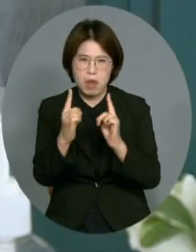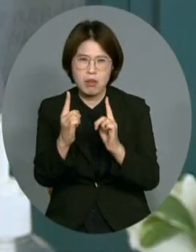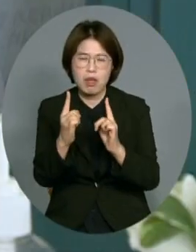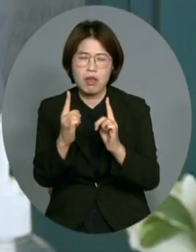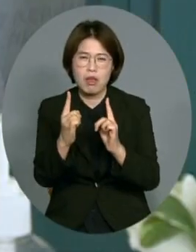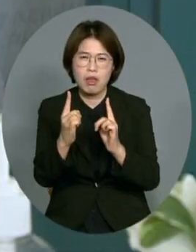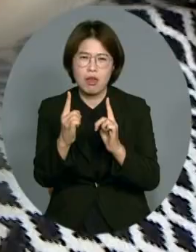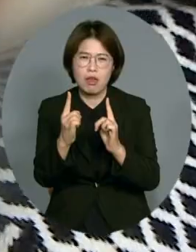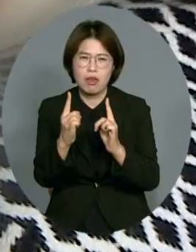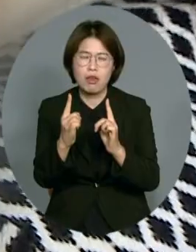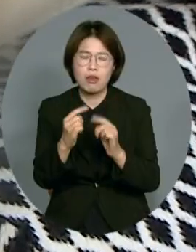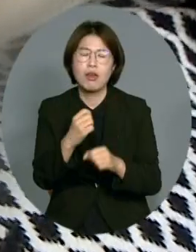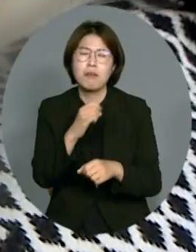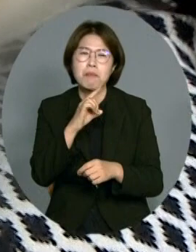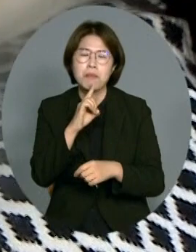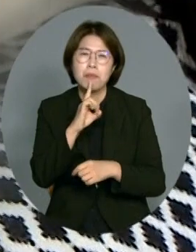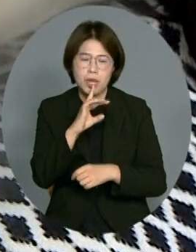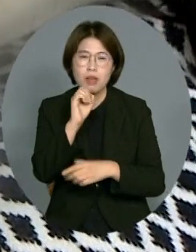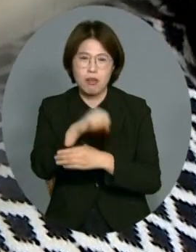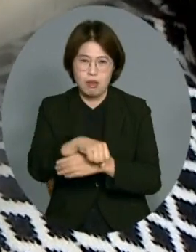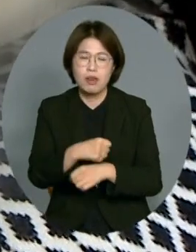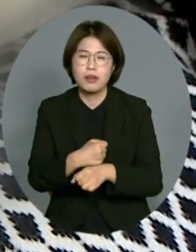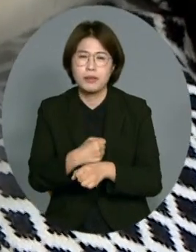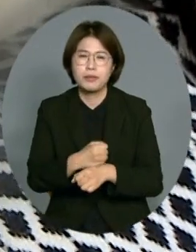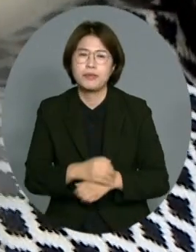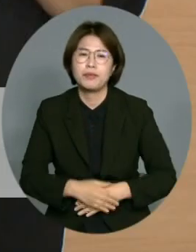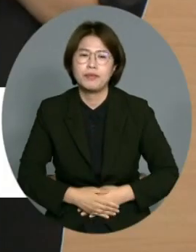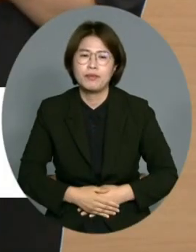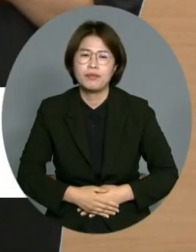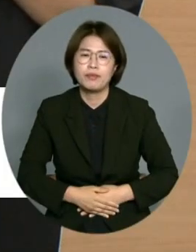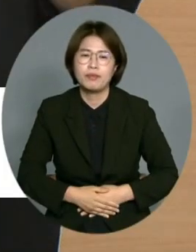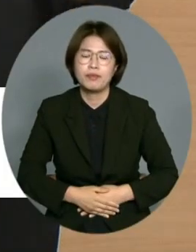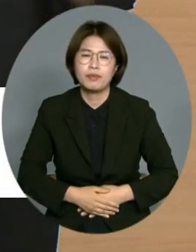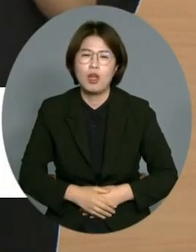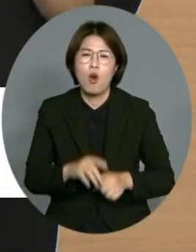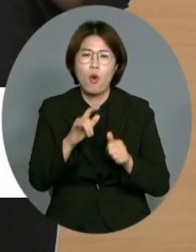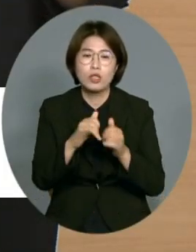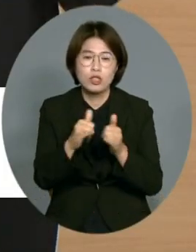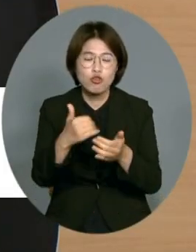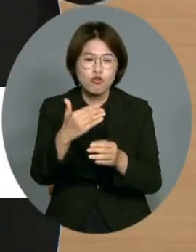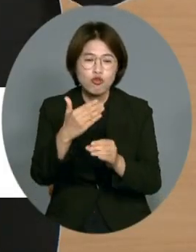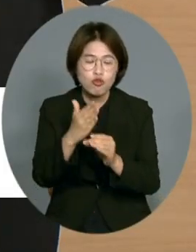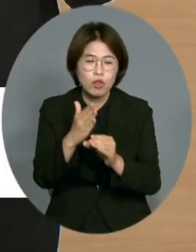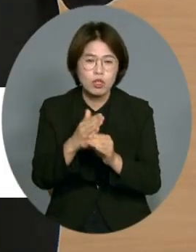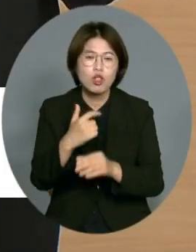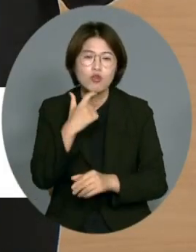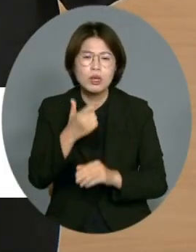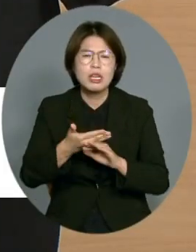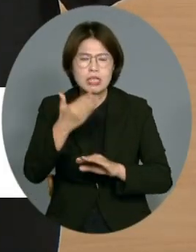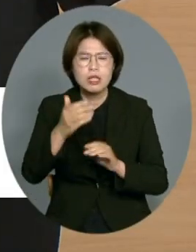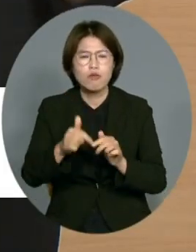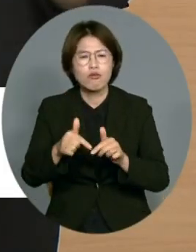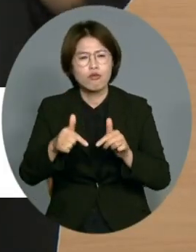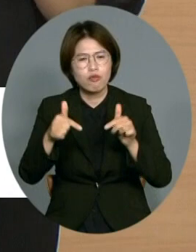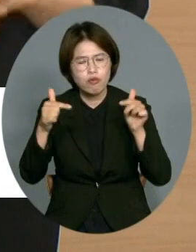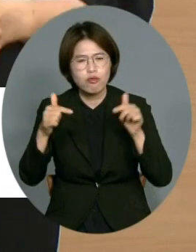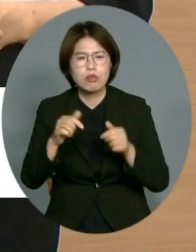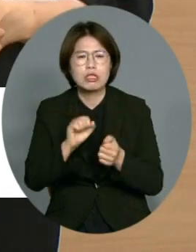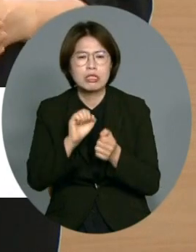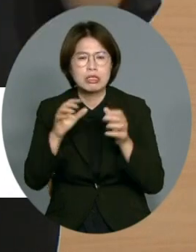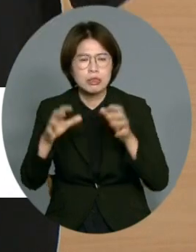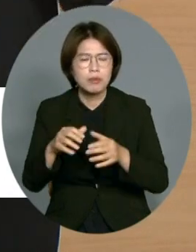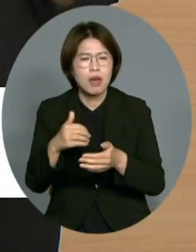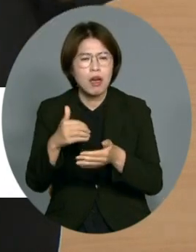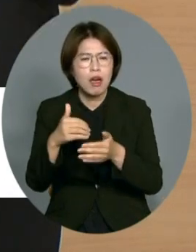연휴 기간에도 계속 유지됩니다. 확진자 중 60세 이상의 비율은 증가하고 있습니다. 집단 감염